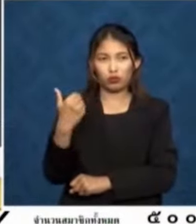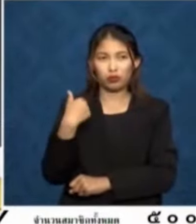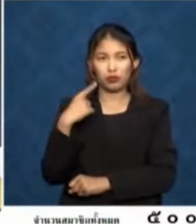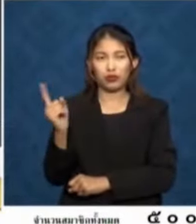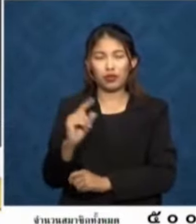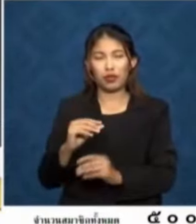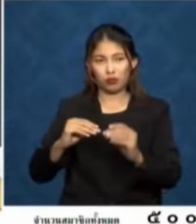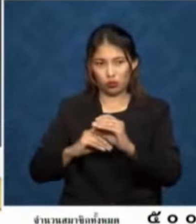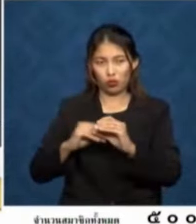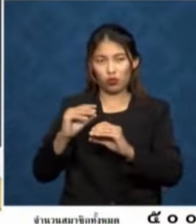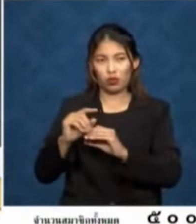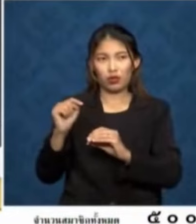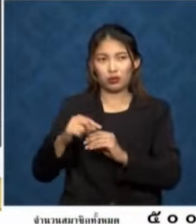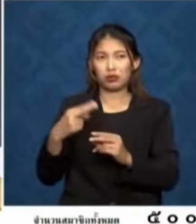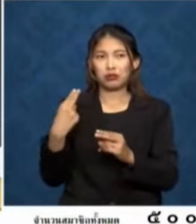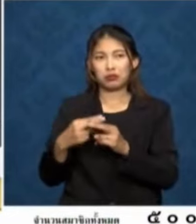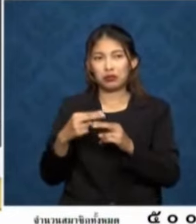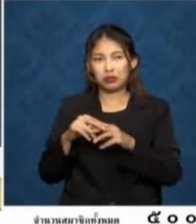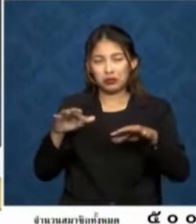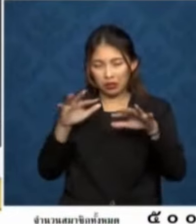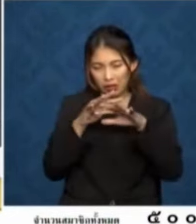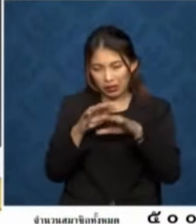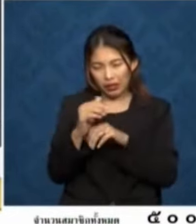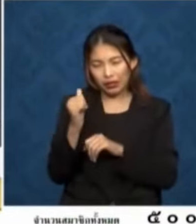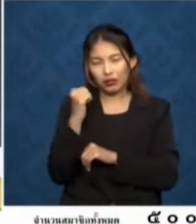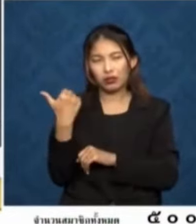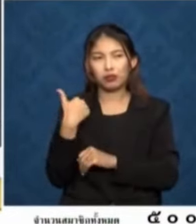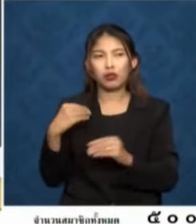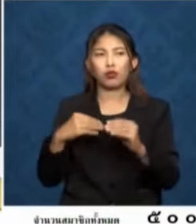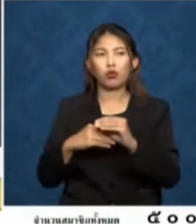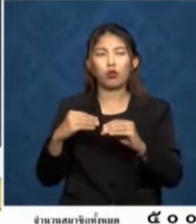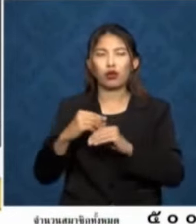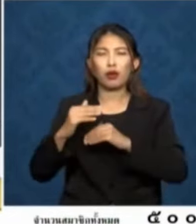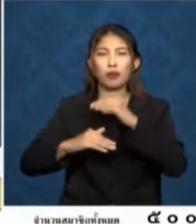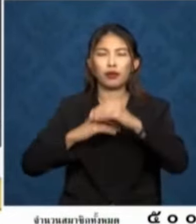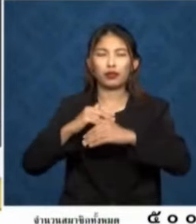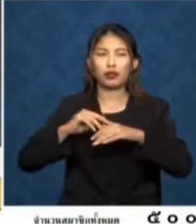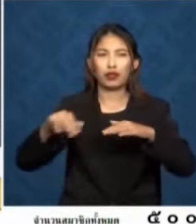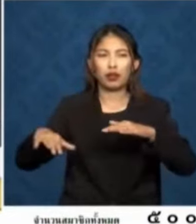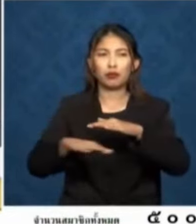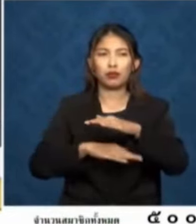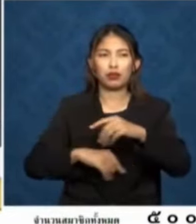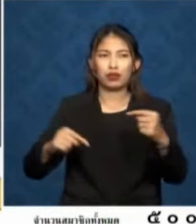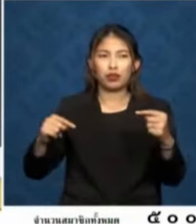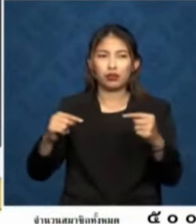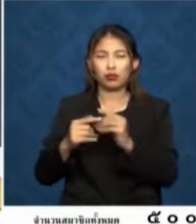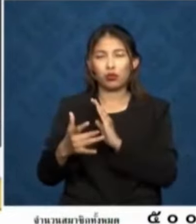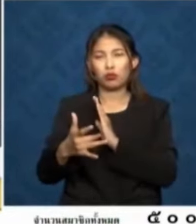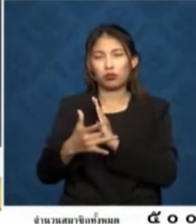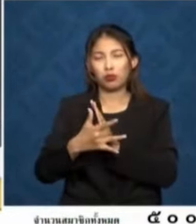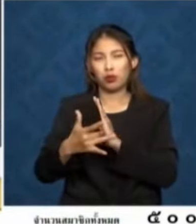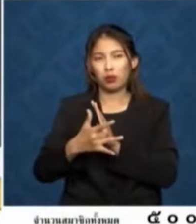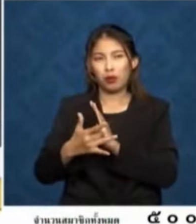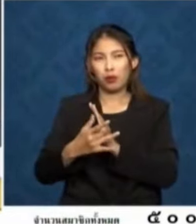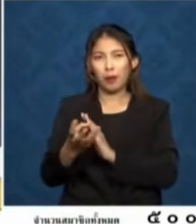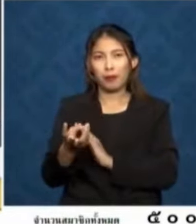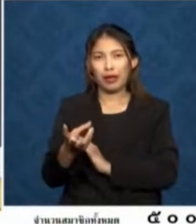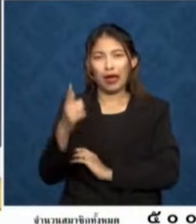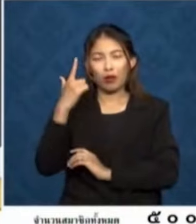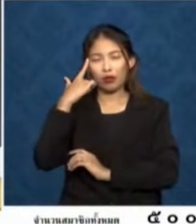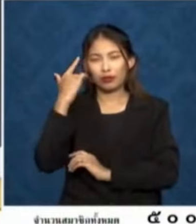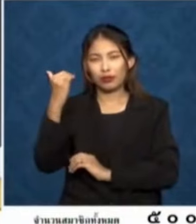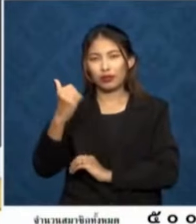มีอีกโครงการนึงชื่อคล้ายคลึงกันเลยค่ะโครงการพัฒนาโครงสร้างพื้นฐานด้านดิจิทัลและแพลตฟอร์มข้าว